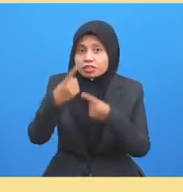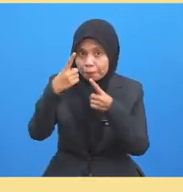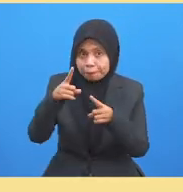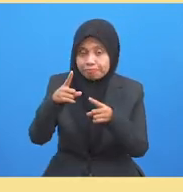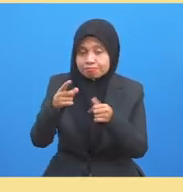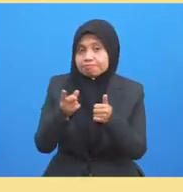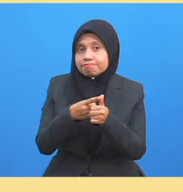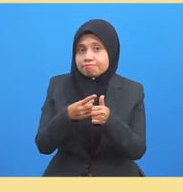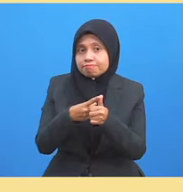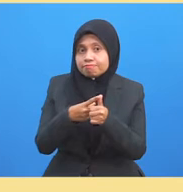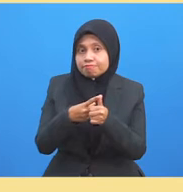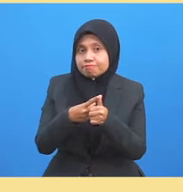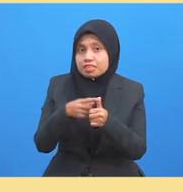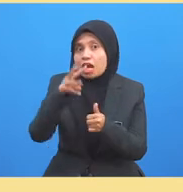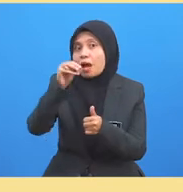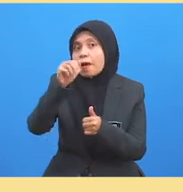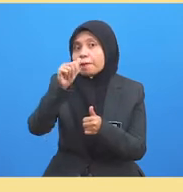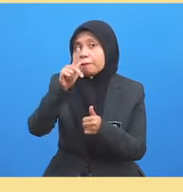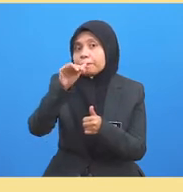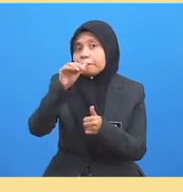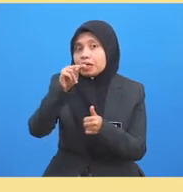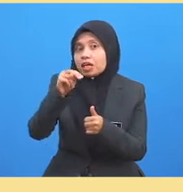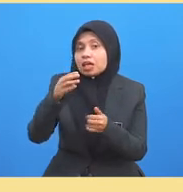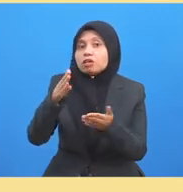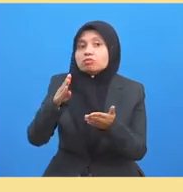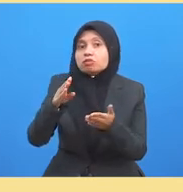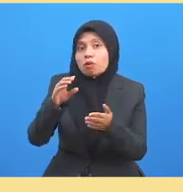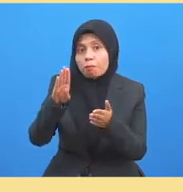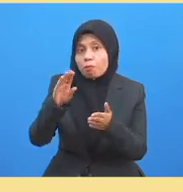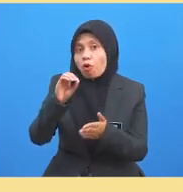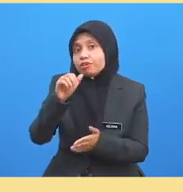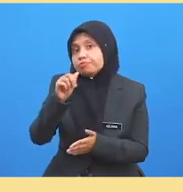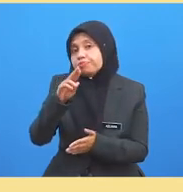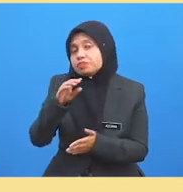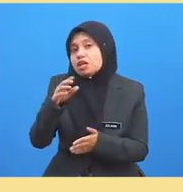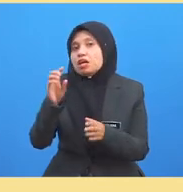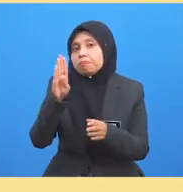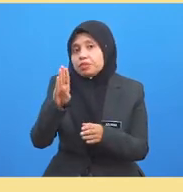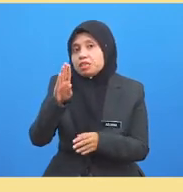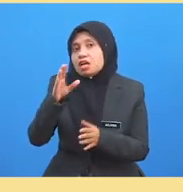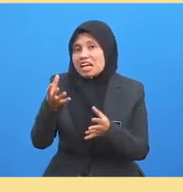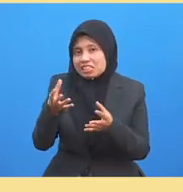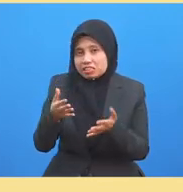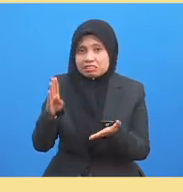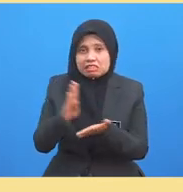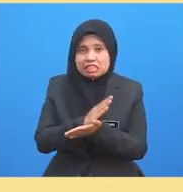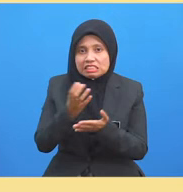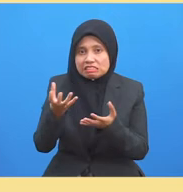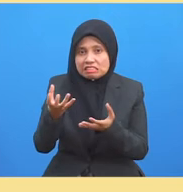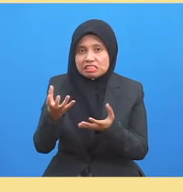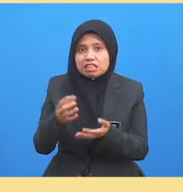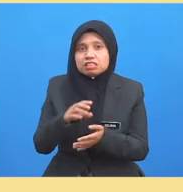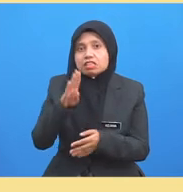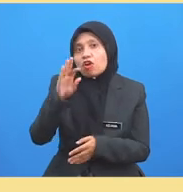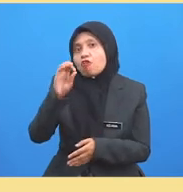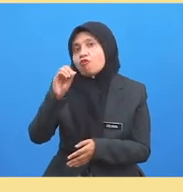Jawapannya ialah Plaster of Paris, B. Mounting Board, C. Foam Box, D. Kepingan